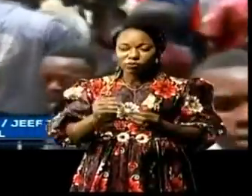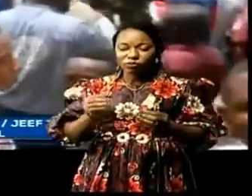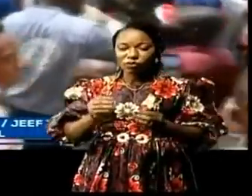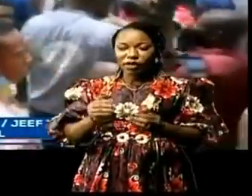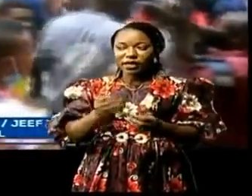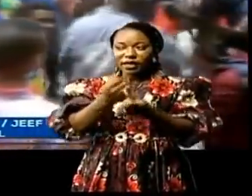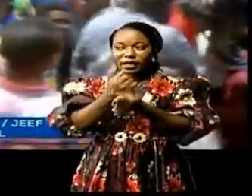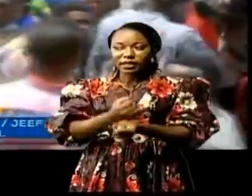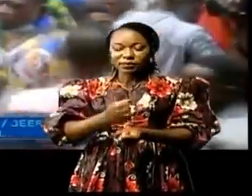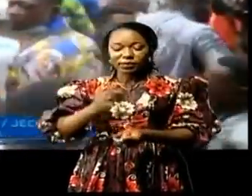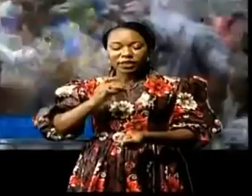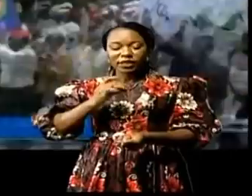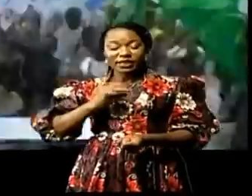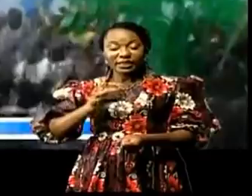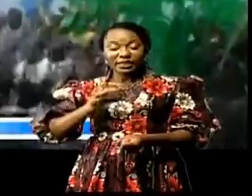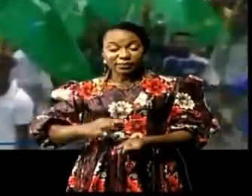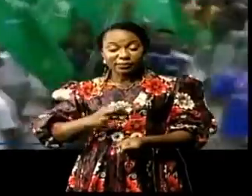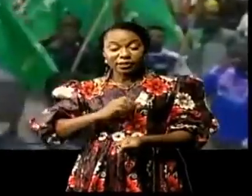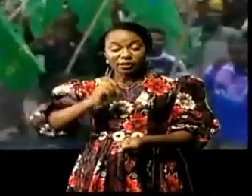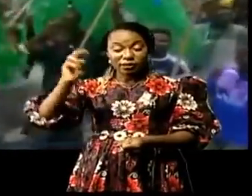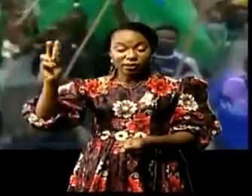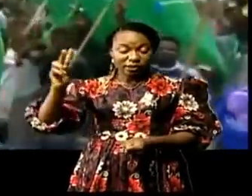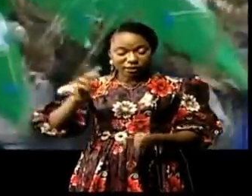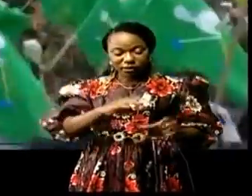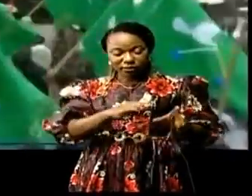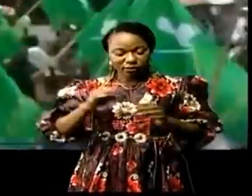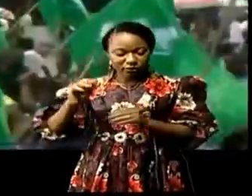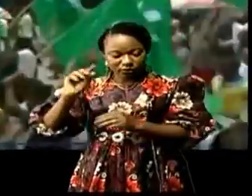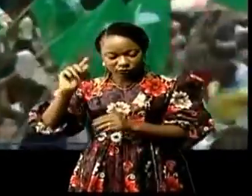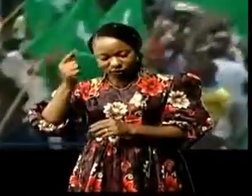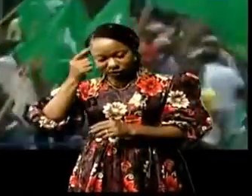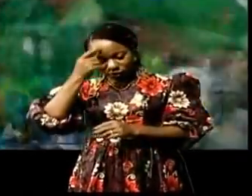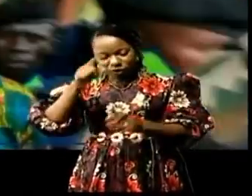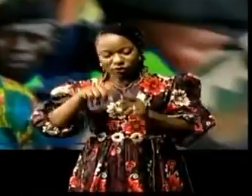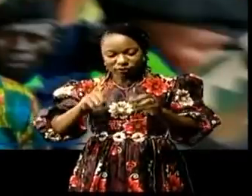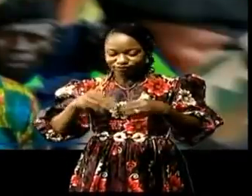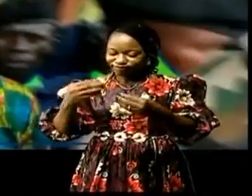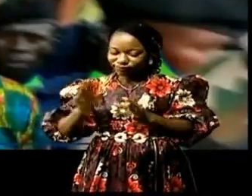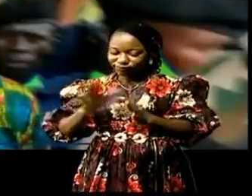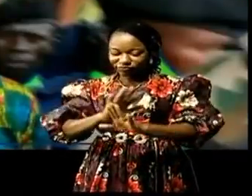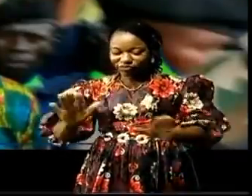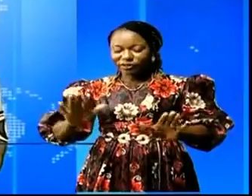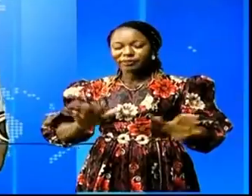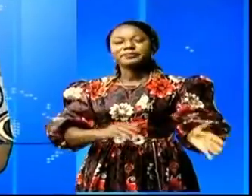que les combattants ont quitté les gouvernorats de province, mission accomplie.